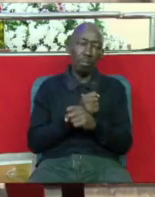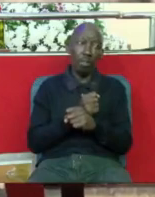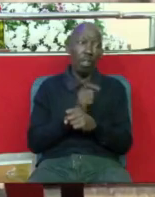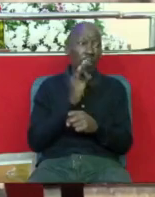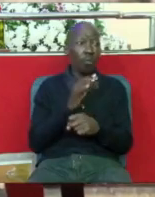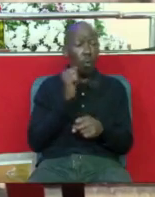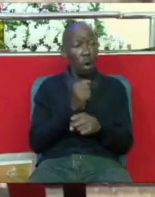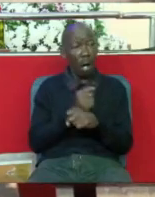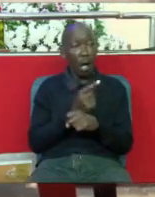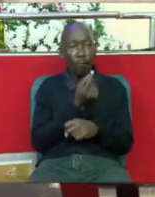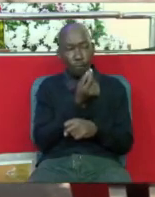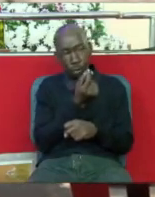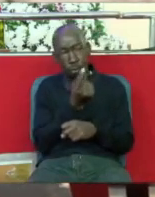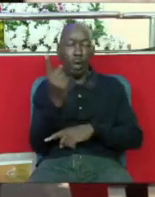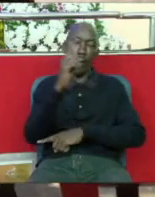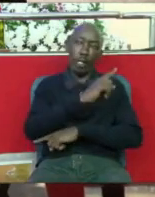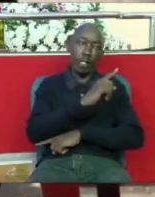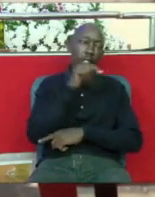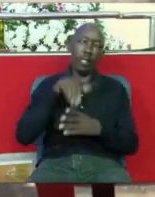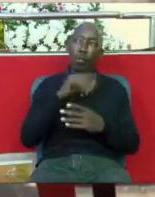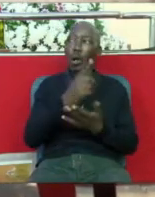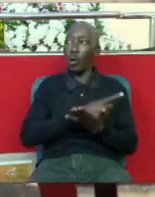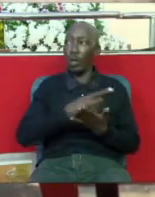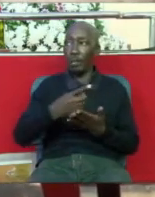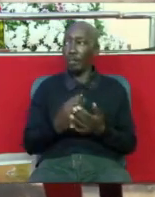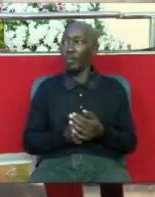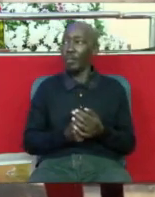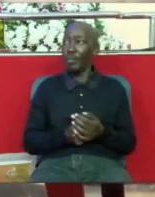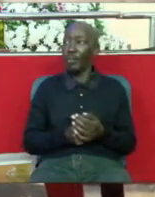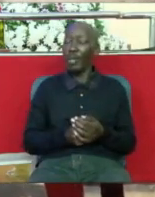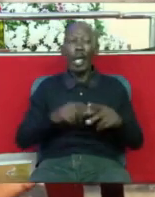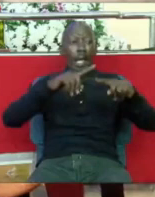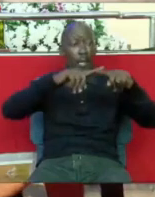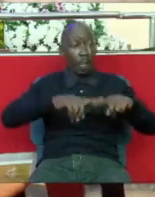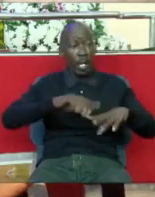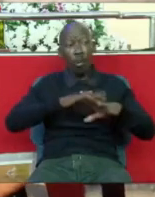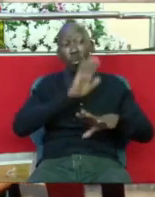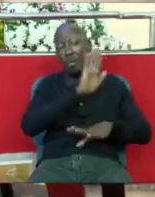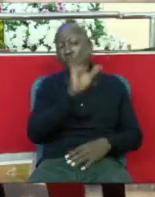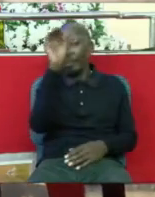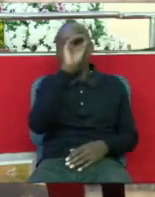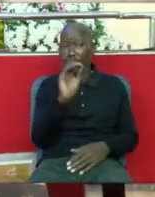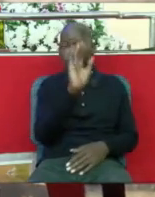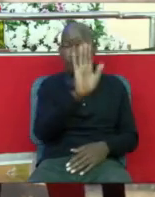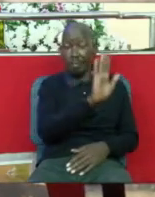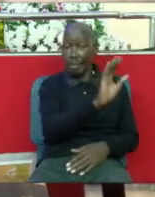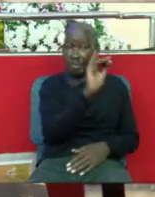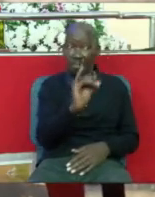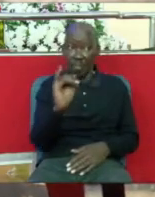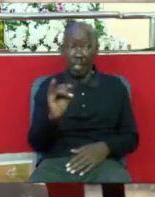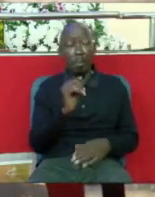working fewer days, all of you. Wewe mtakuwa mnafanya kazi siku chache. So depending on your percentage. Kulingana na asilimia yako. You can